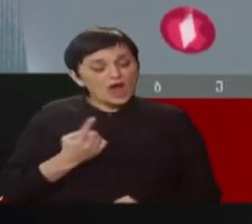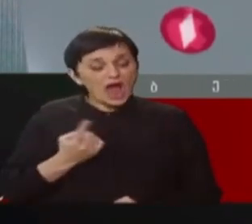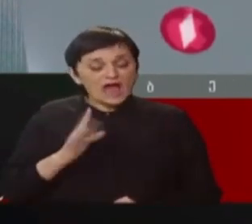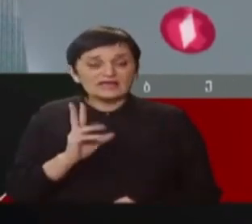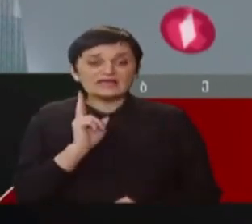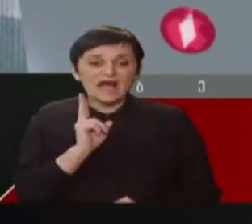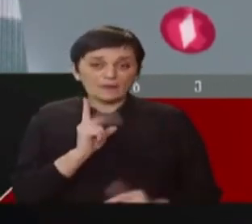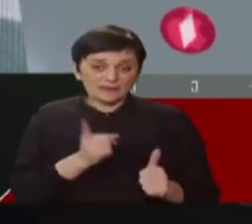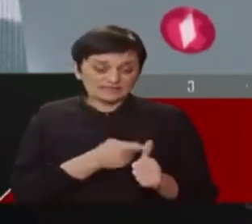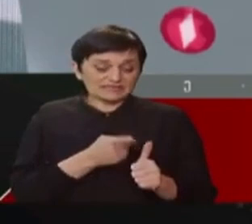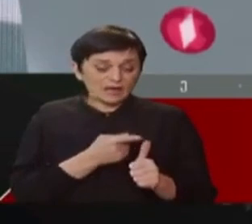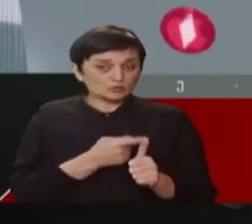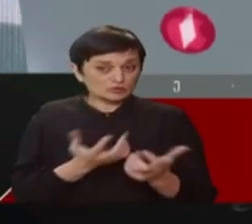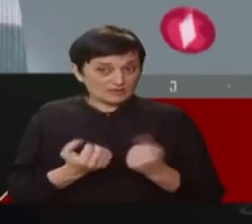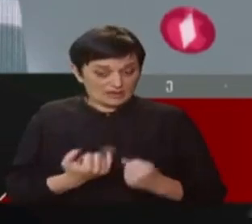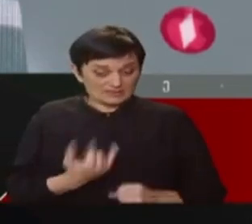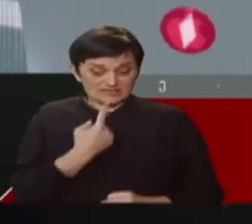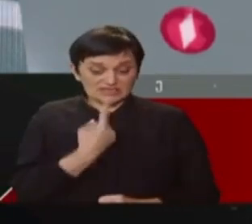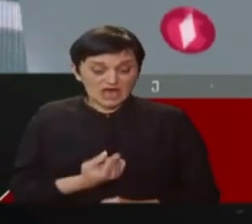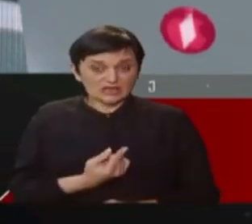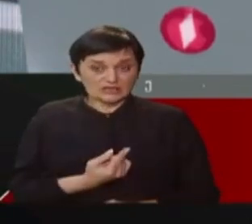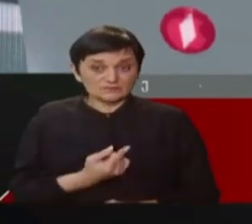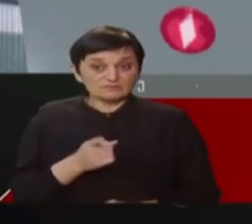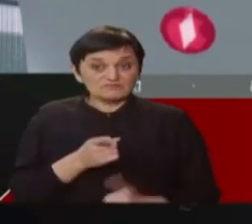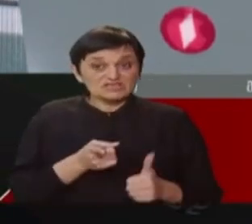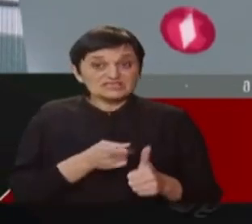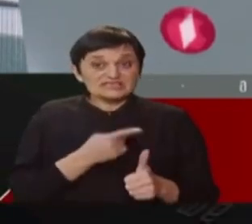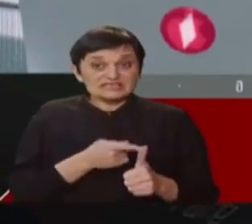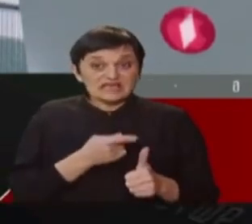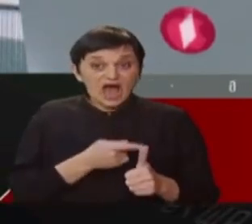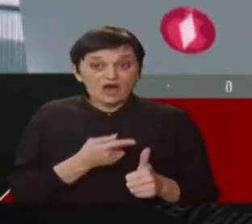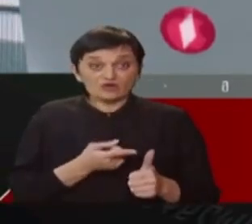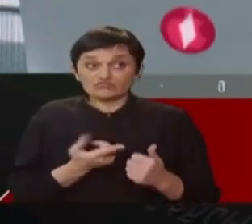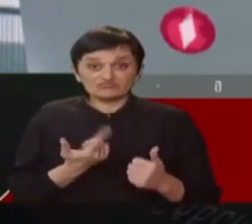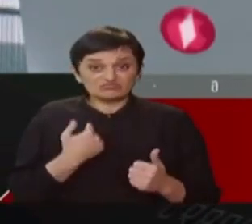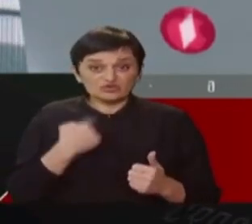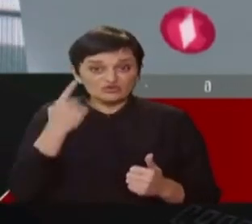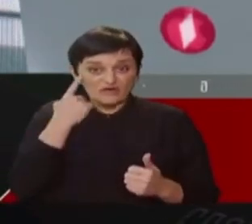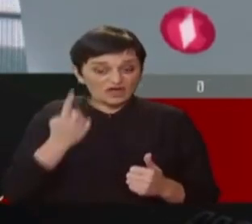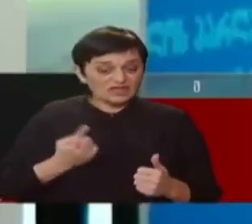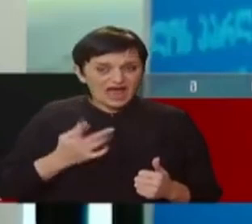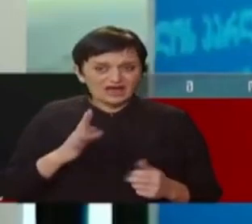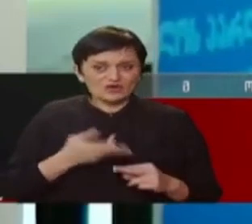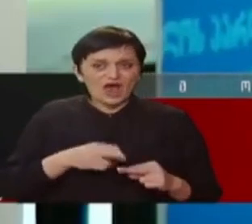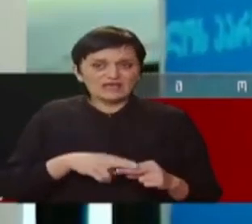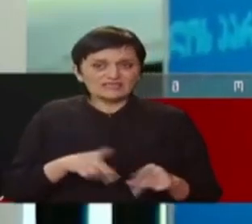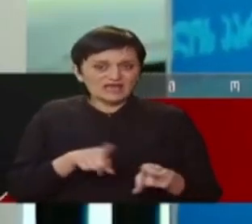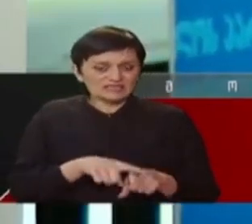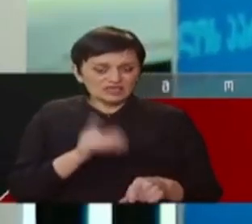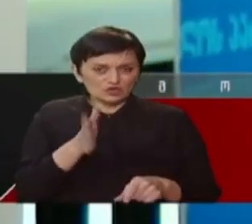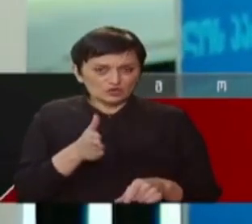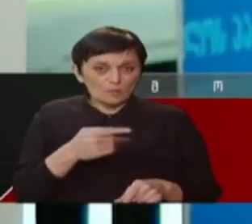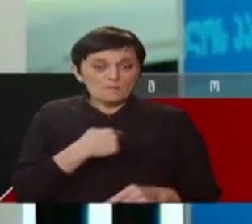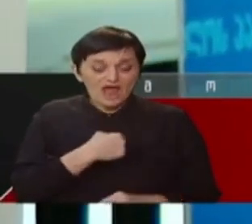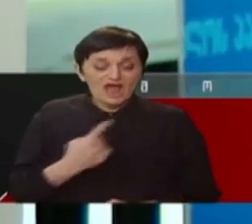სტატუს კანდიდატის სტატუსის მიღებას წელს? ამ სტატუს ხოთი რაც ახლა გვაქვს, მე მგონი არავინ არ ელოდება და გულყოლობა იქნება ეს ასე იყოს.